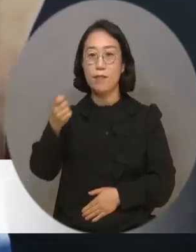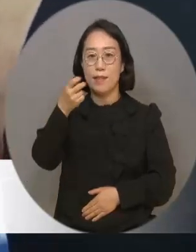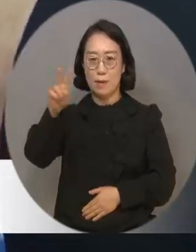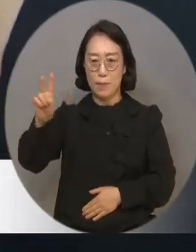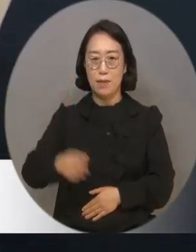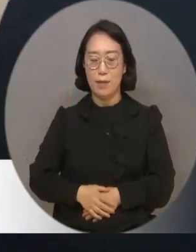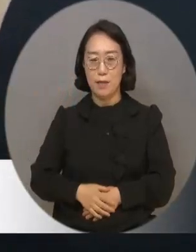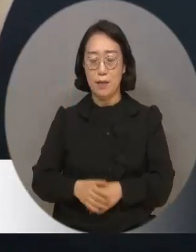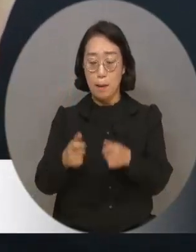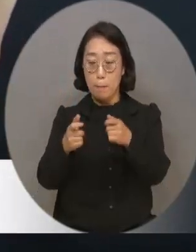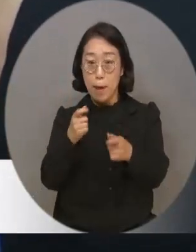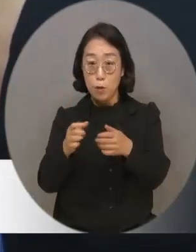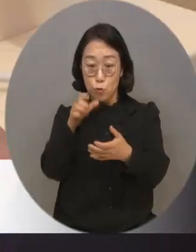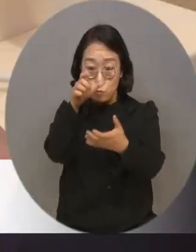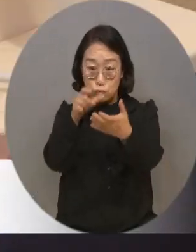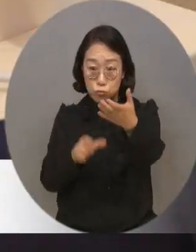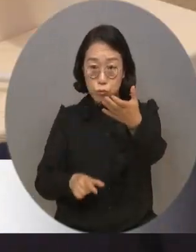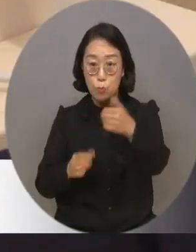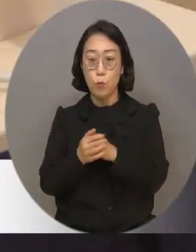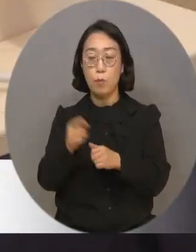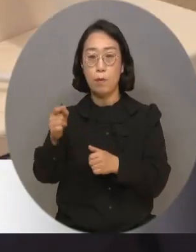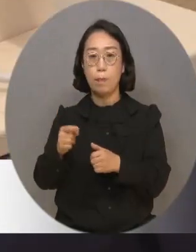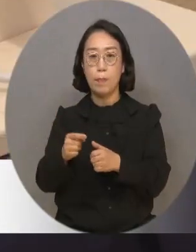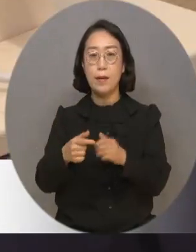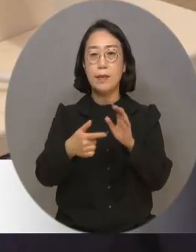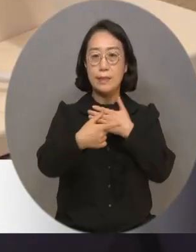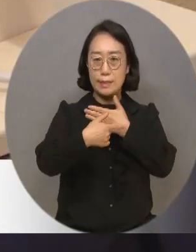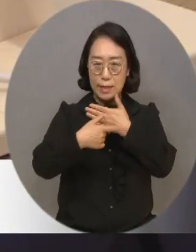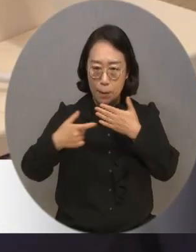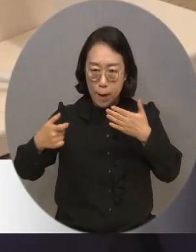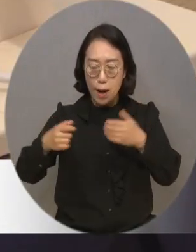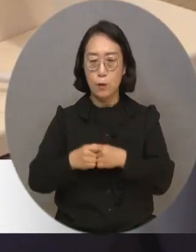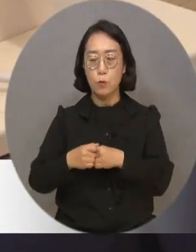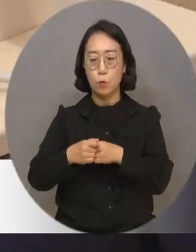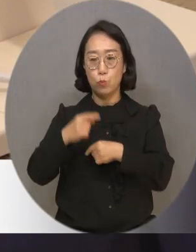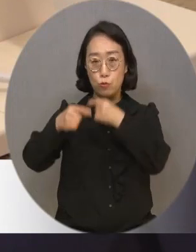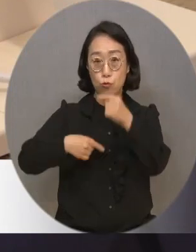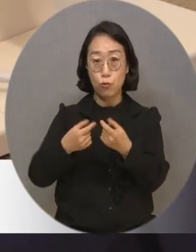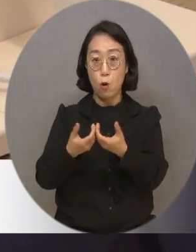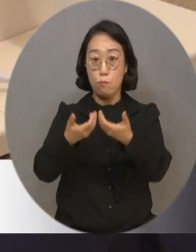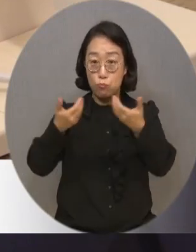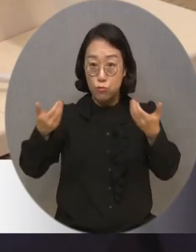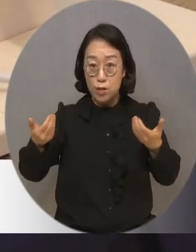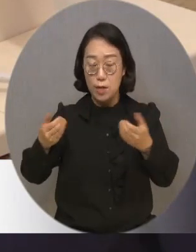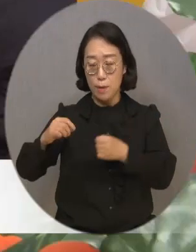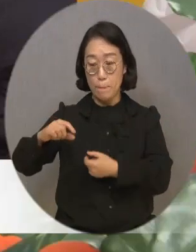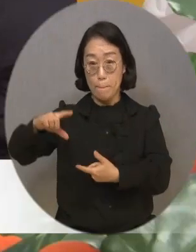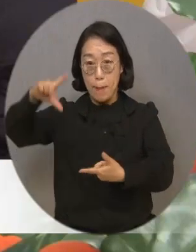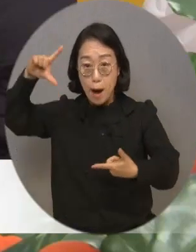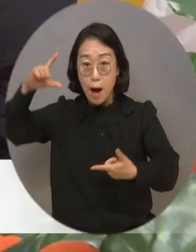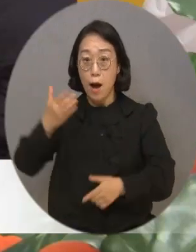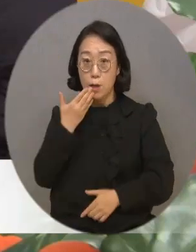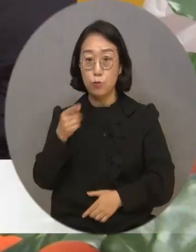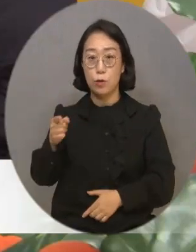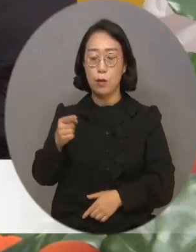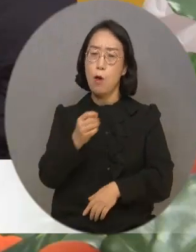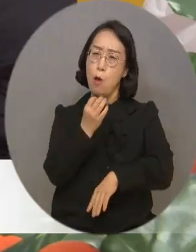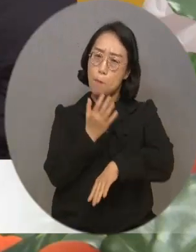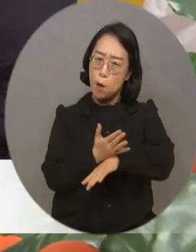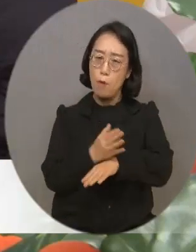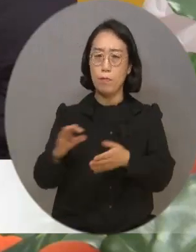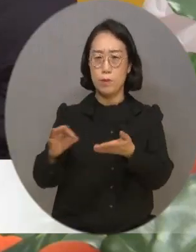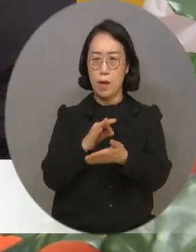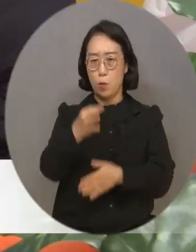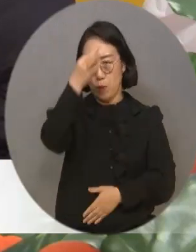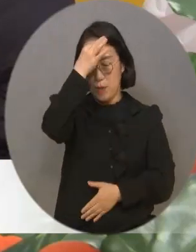조작 메뉴의 음성 안내와 폐쇄 자막, 수어 화면 분리, 수어 방송 화면 비율 확대 등 장애인 편의 기능이